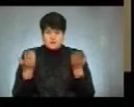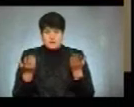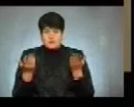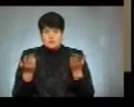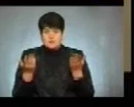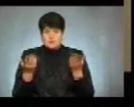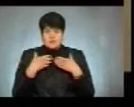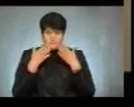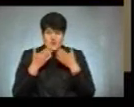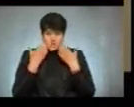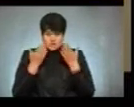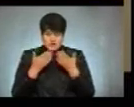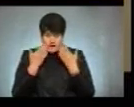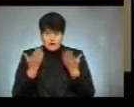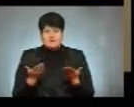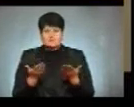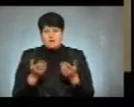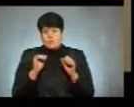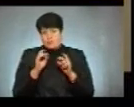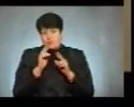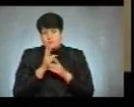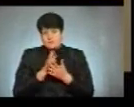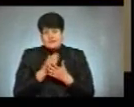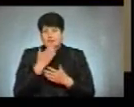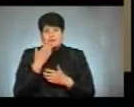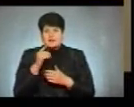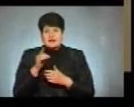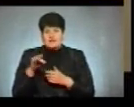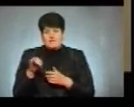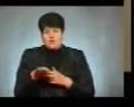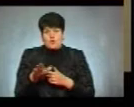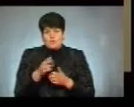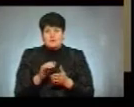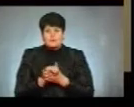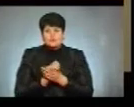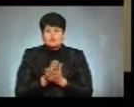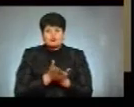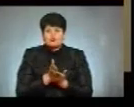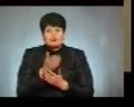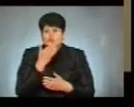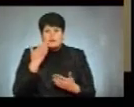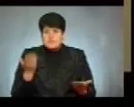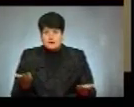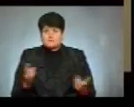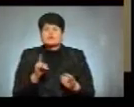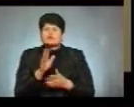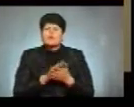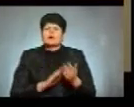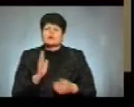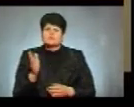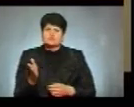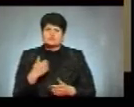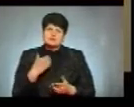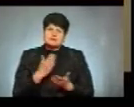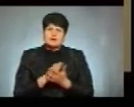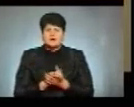так перечитав, думаю, може я помилився. Немає Європи, немає Європейського Союзу. Так? От, власне, що буде далі? У нас є